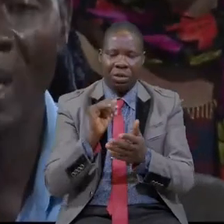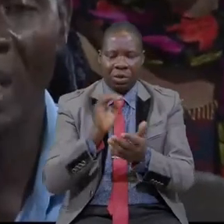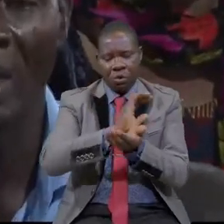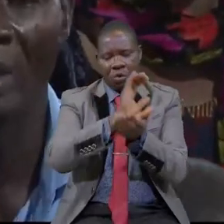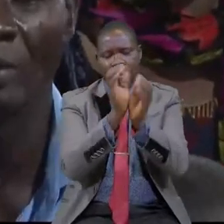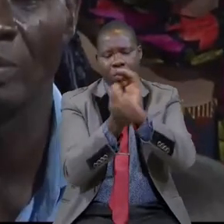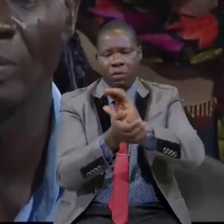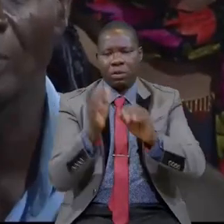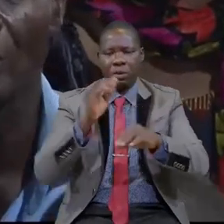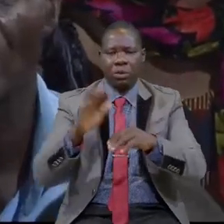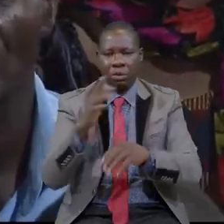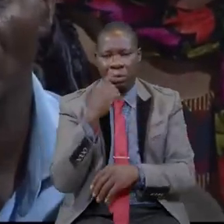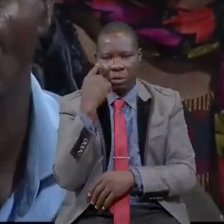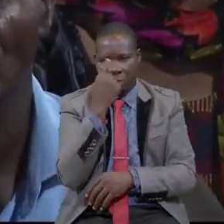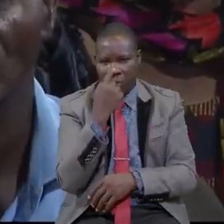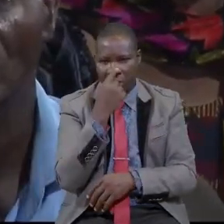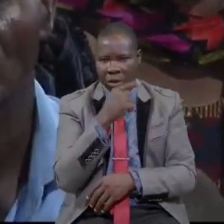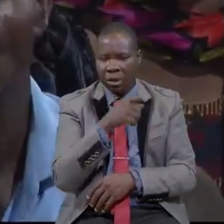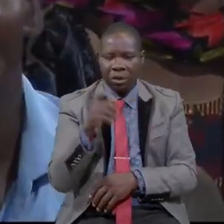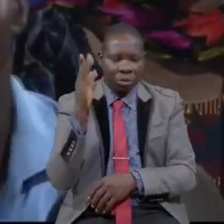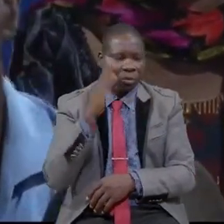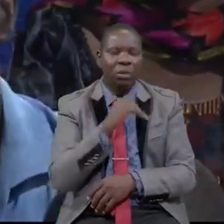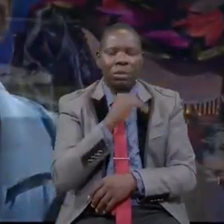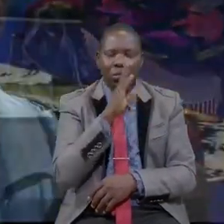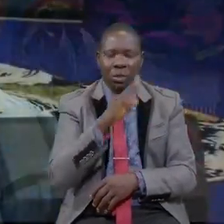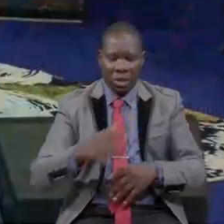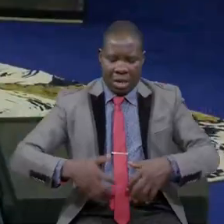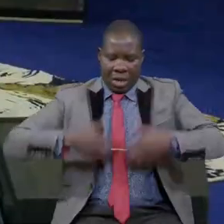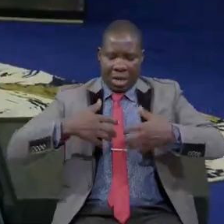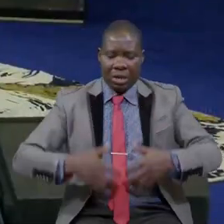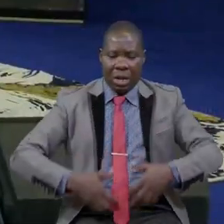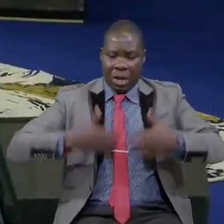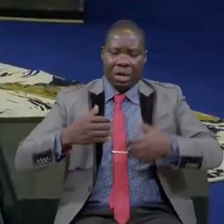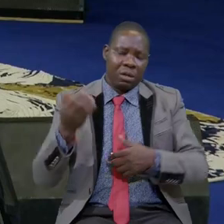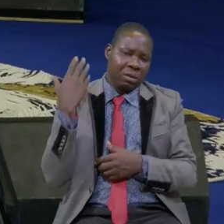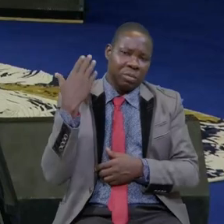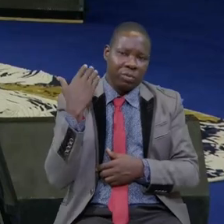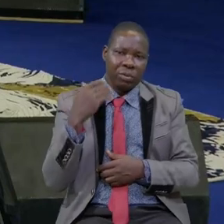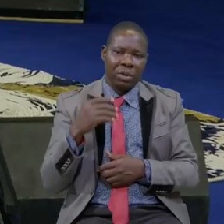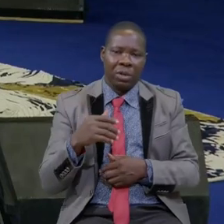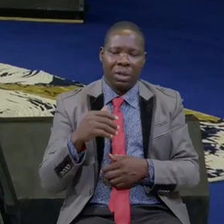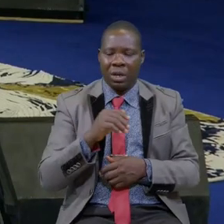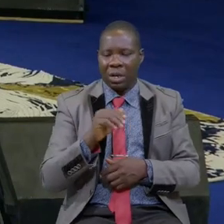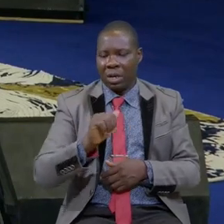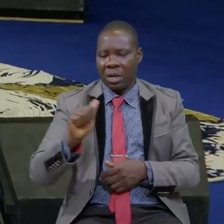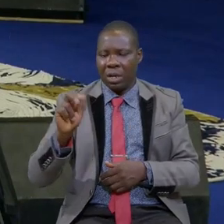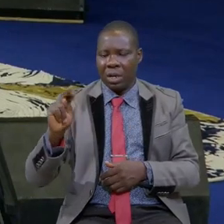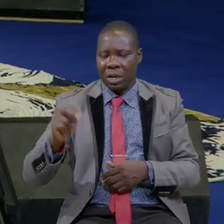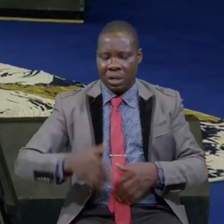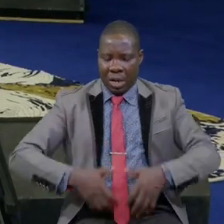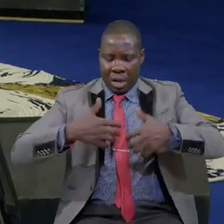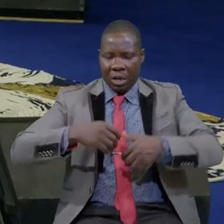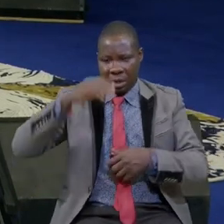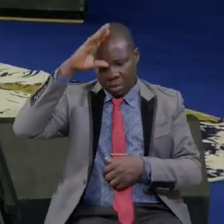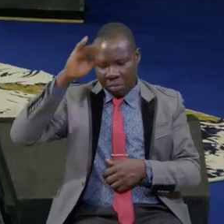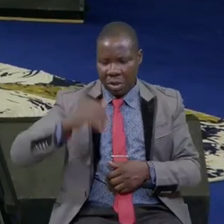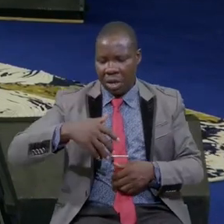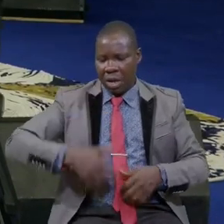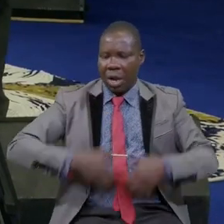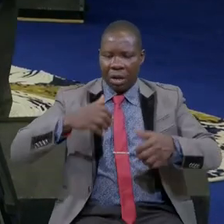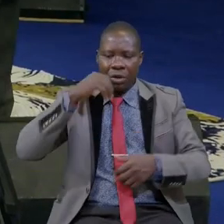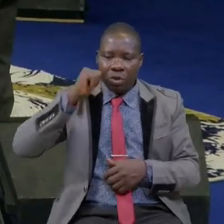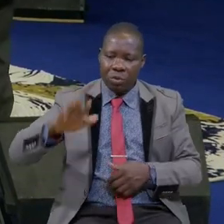visage. Tu étais colérique, colérique tout le temps. Un homme en colère, femme colérique, homme